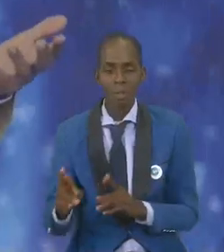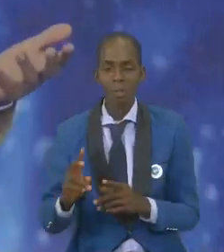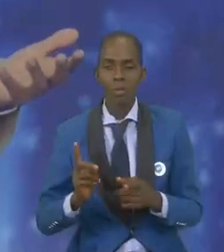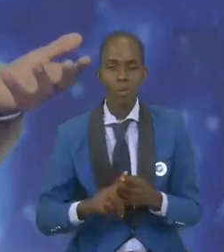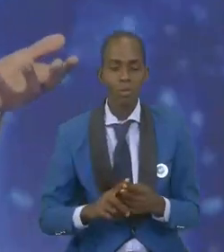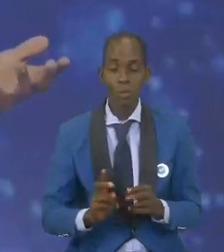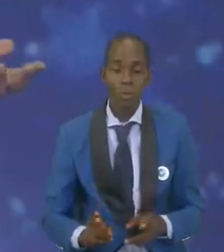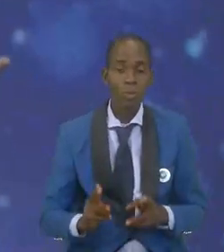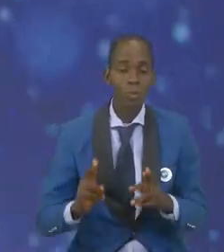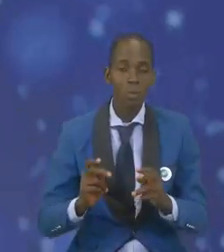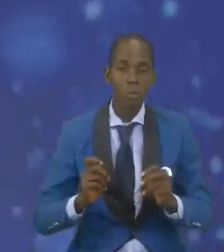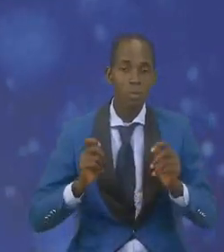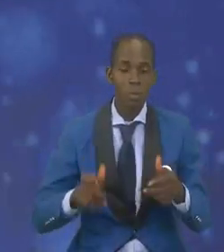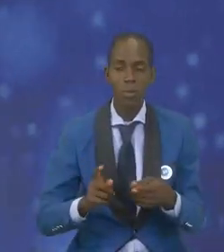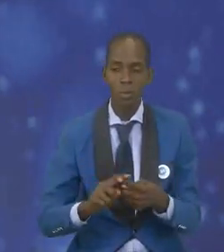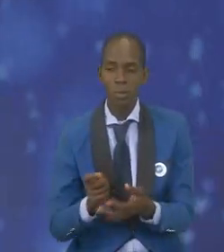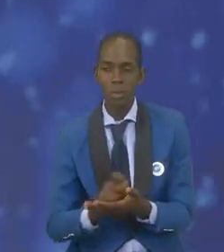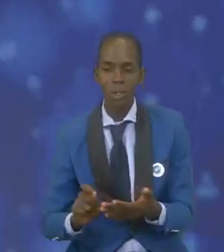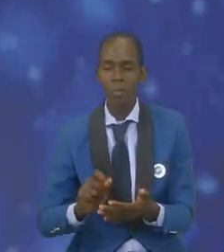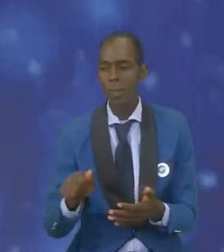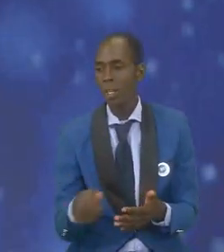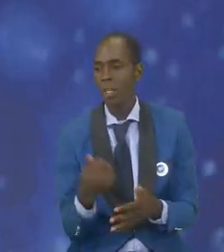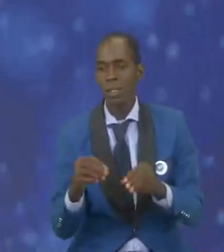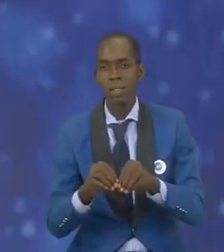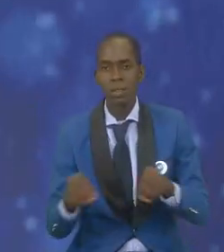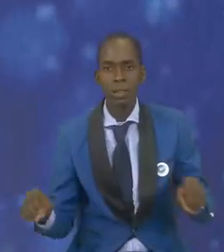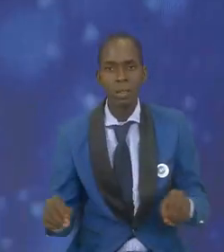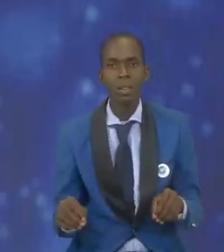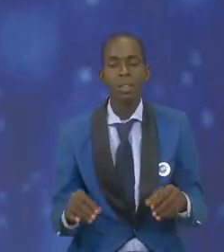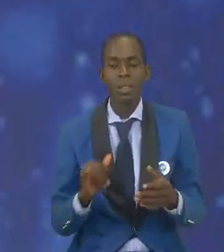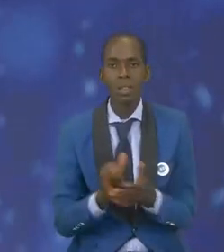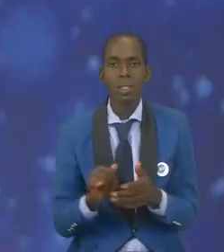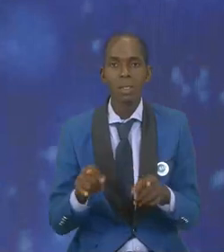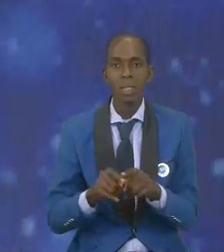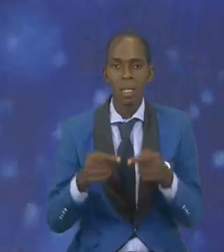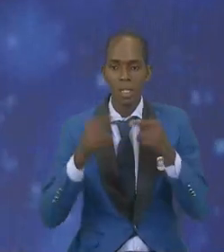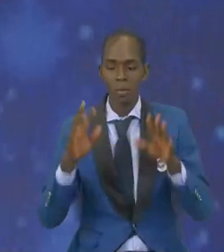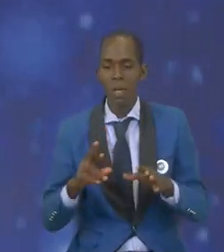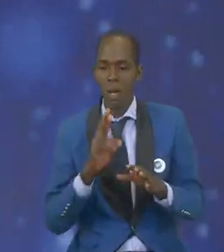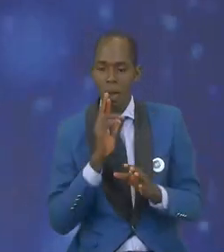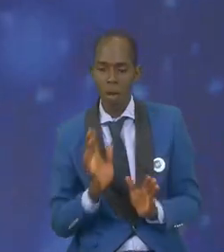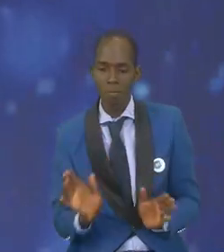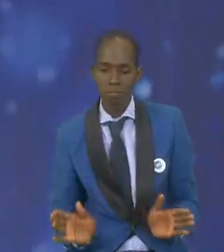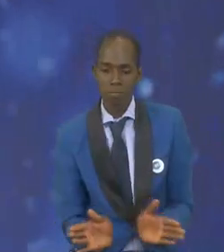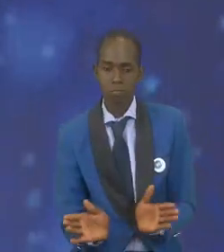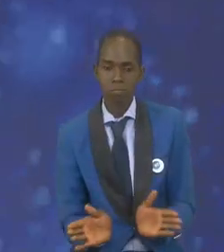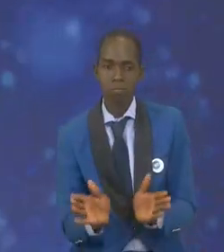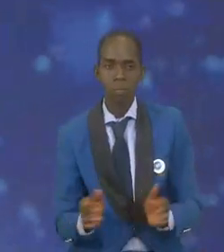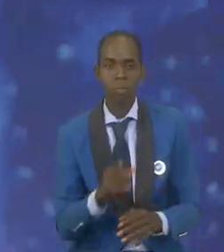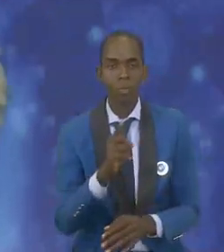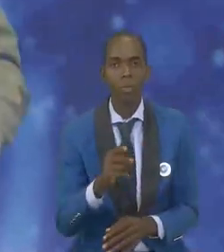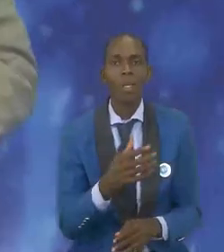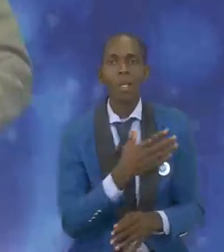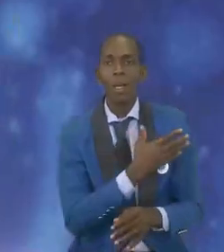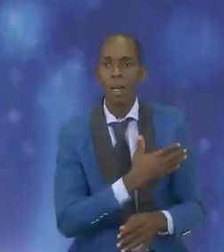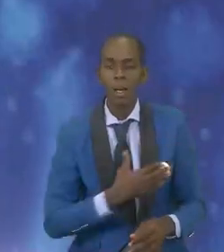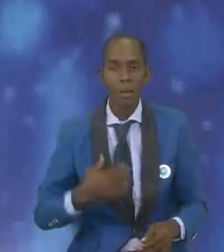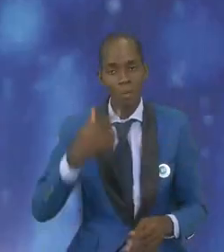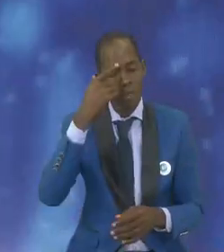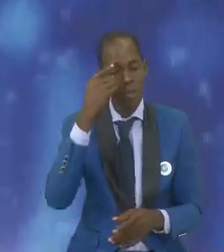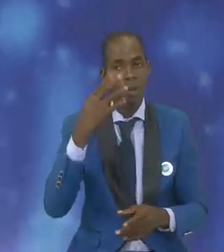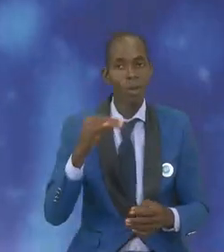son pressé de signer le décret stressé les conspirateur le